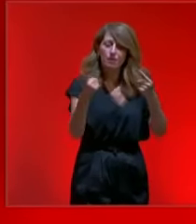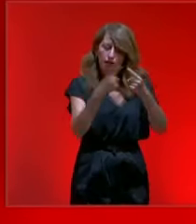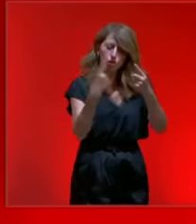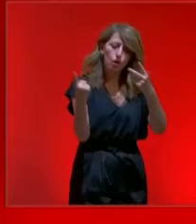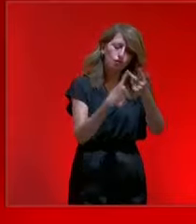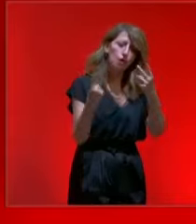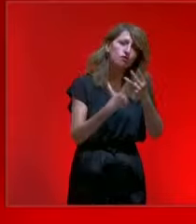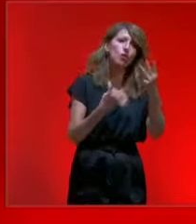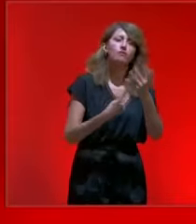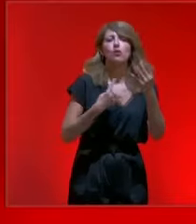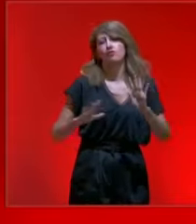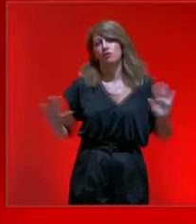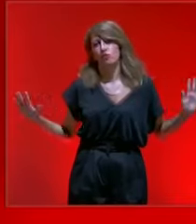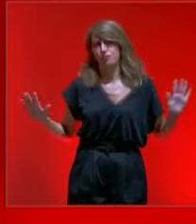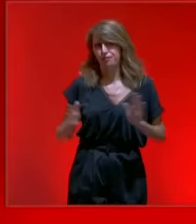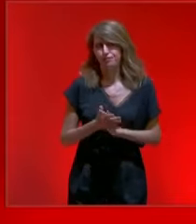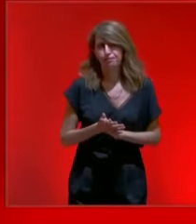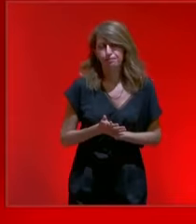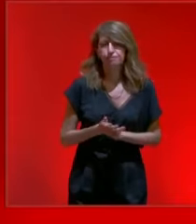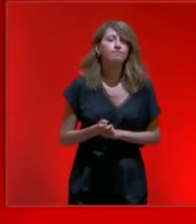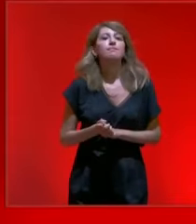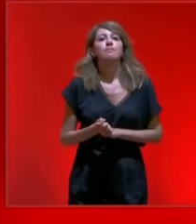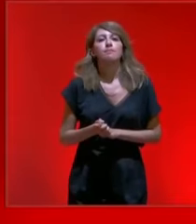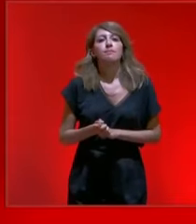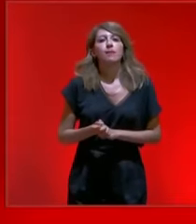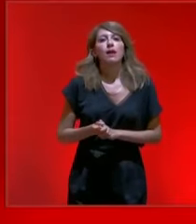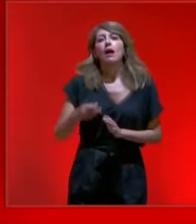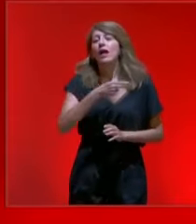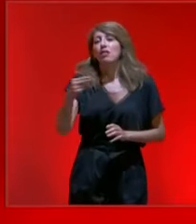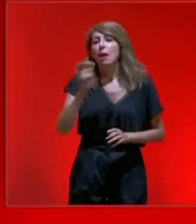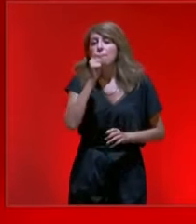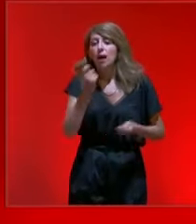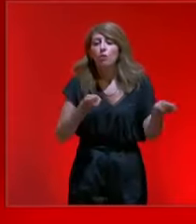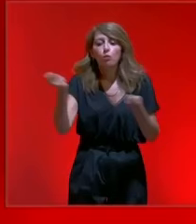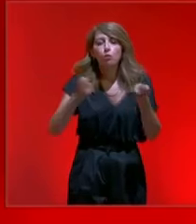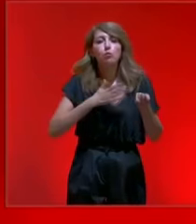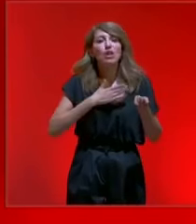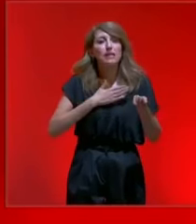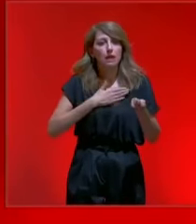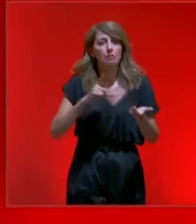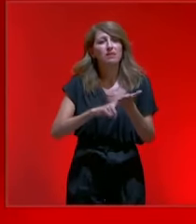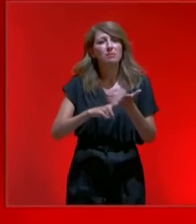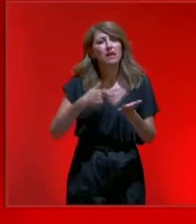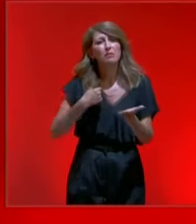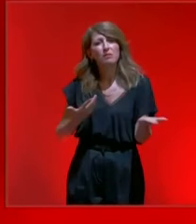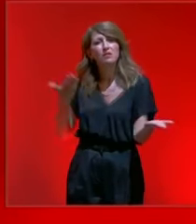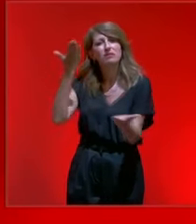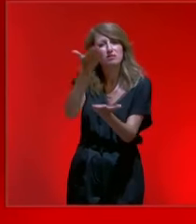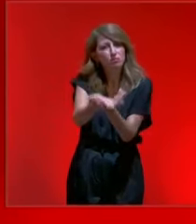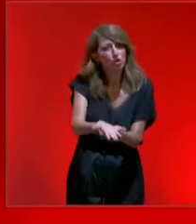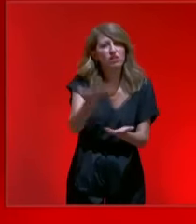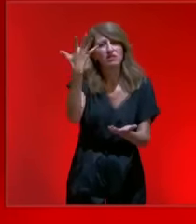Ως προς τις πολιτικές προϋποθέσεις, πρέπει να έχουμε αξιόπιστη πολιτική πρόταση, συντρόφισσες και σύντροφοι.